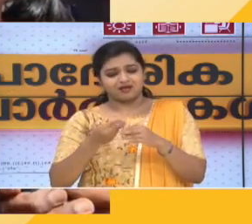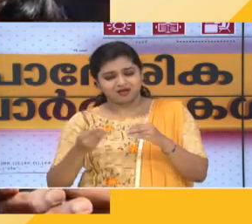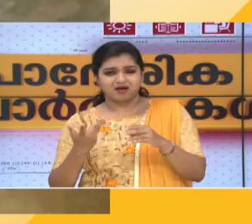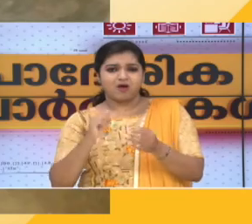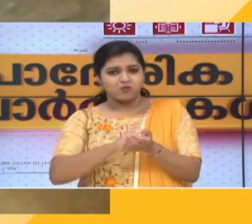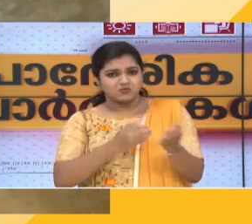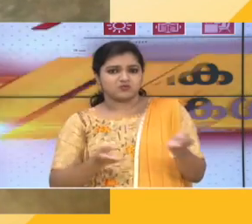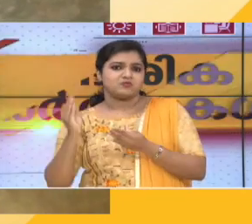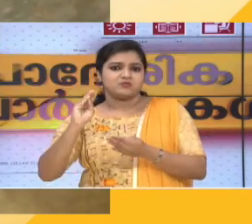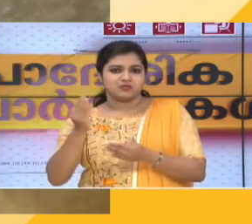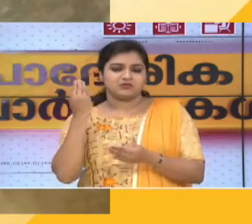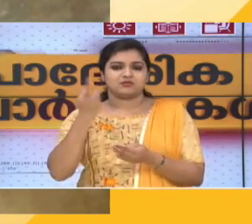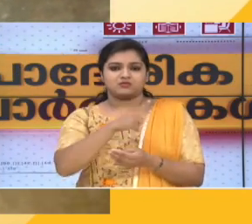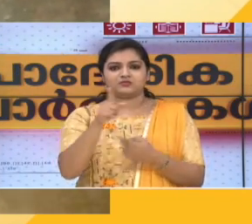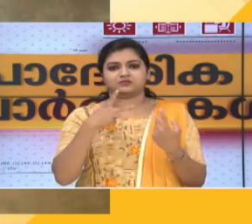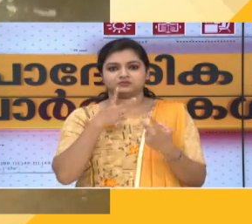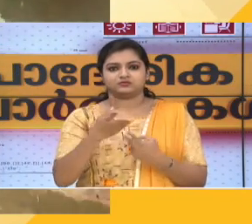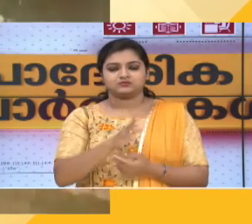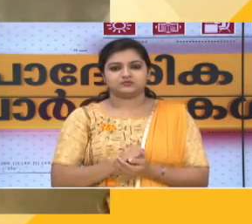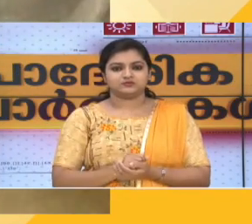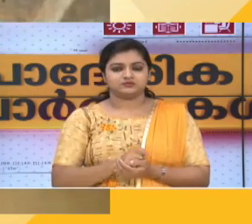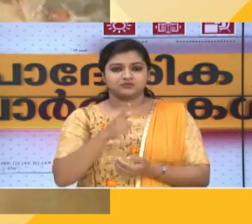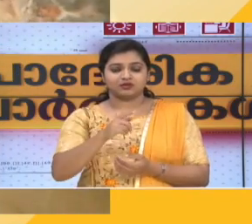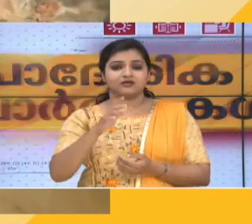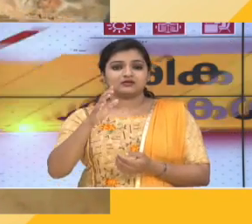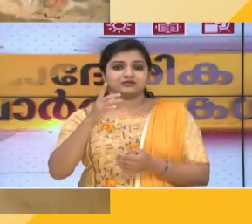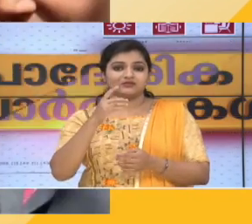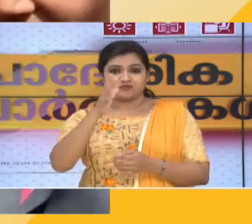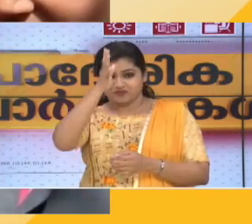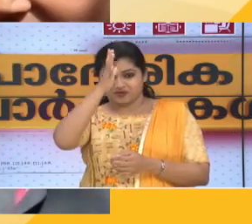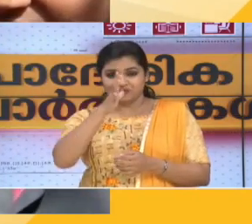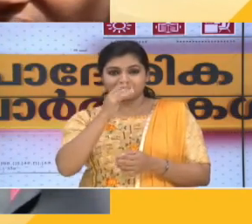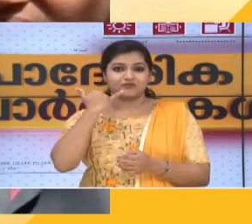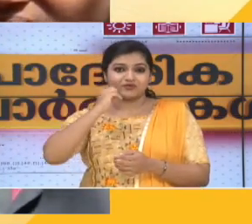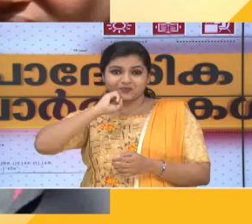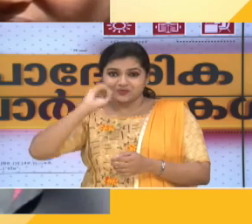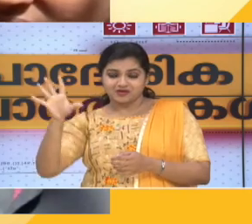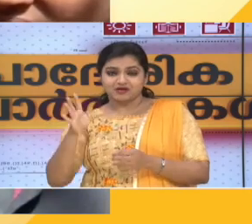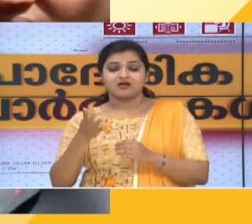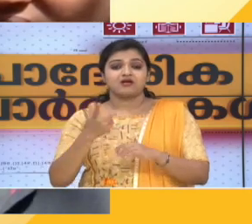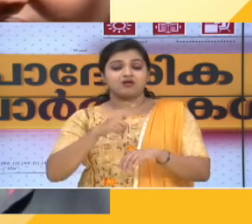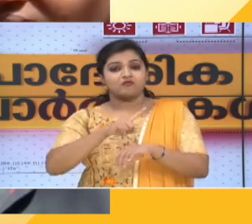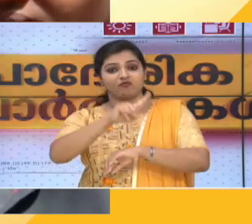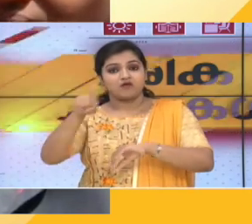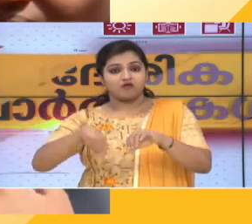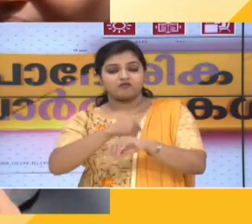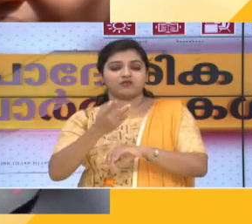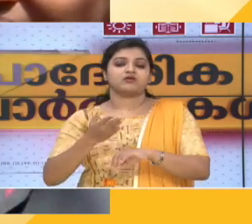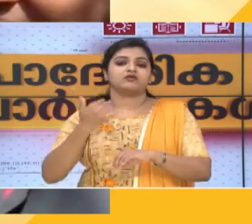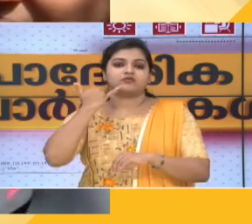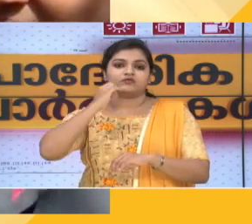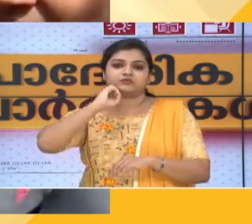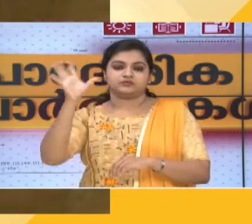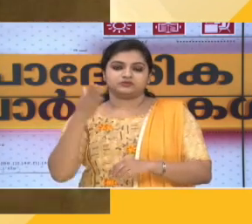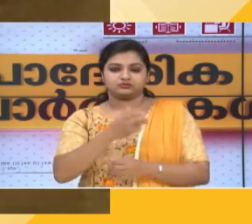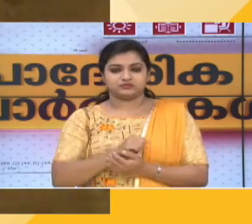എത്തിച്ചൂടെ. രക്ഷിതാവിനെ വിവരമറിയിക്കാൻ തന്നെ 1 മണിക്കൂറോളം വൈകിയെന്നും കുട്ടികൾ പറയുന്നു. സ്കൂൾ വിടാൻ നിന്ന് 5 മിനിറ്റ് മുമ്പിലാവലു കൊണ്ടുപോയത് ഉപ്പം